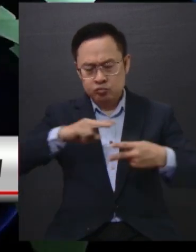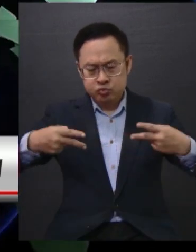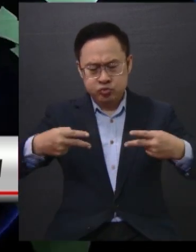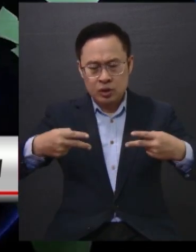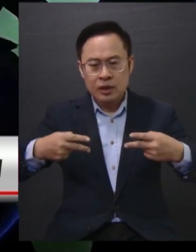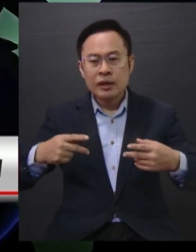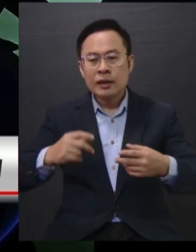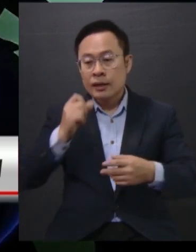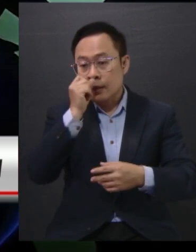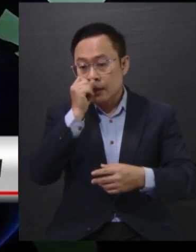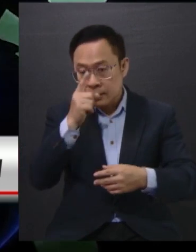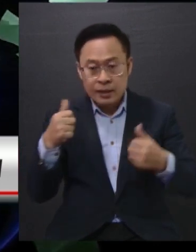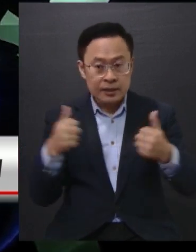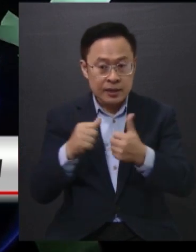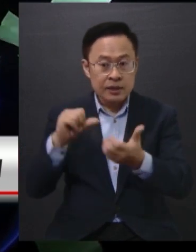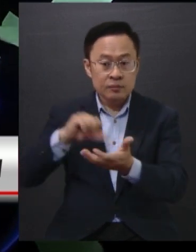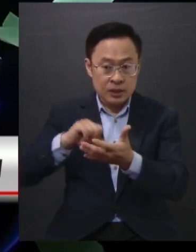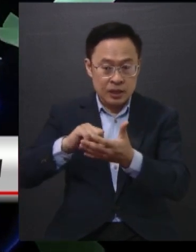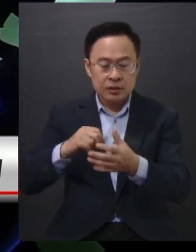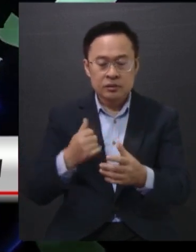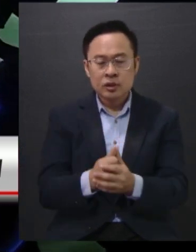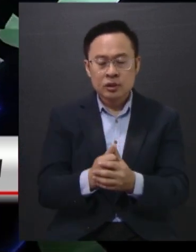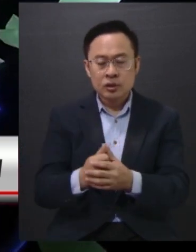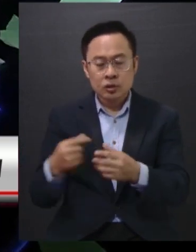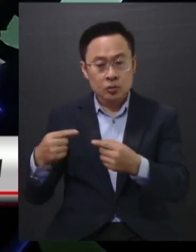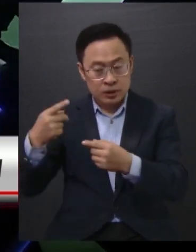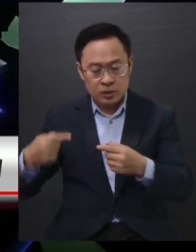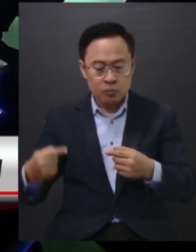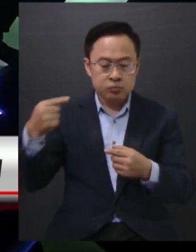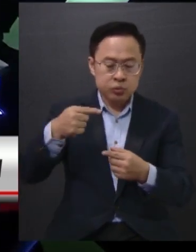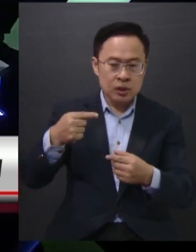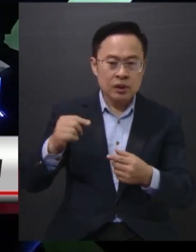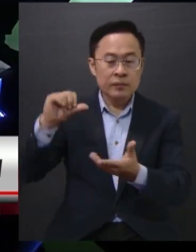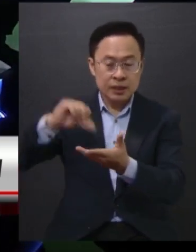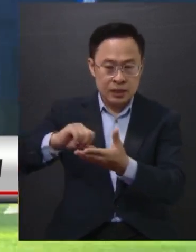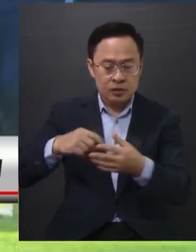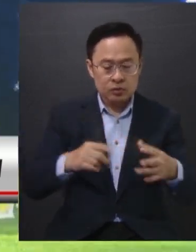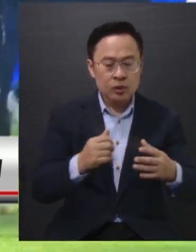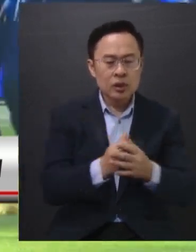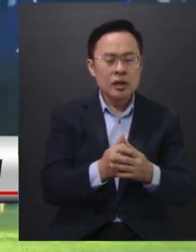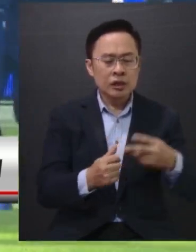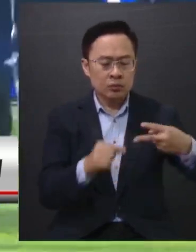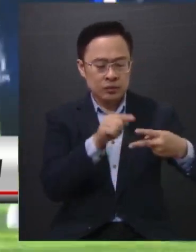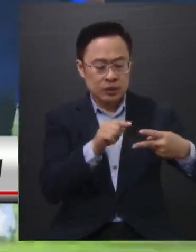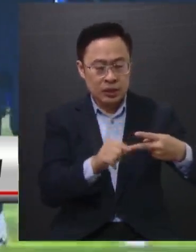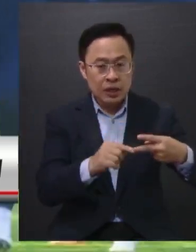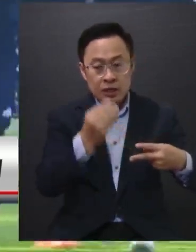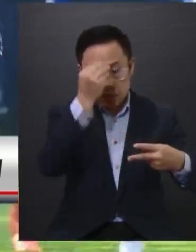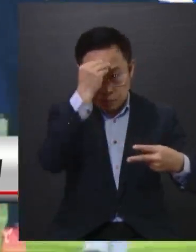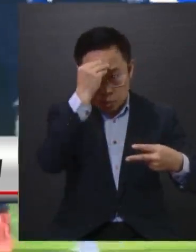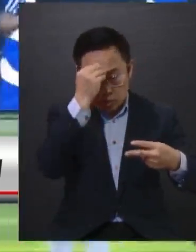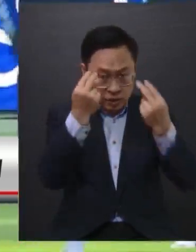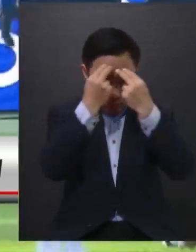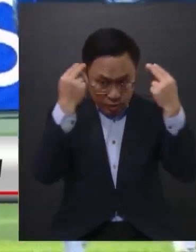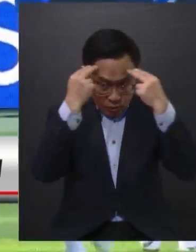ส่วนอีกฝั่งนึงเนี่ยจะเป็นซาอุดิอาระเบียเจอญี่ปุ่นแล้วก็เป็นญี่ปุ่นชนะซาอุได้แล้วก็ญี่ปุ่นเข้ามาชิงกับ